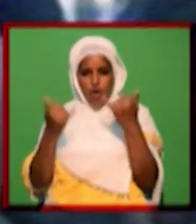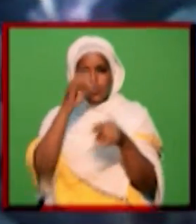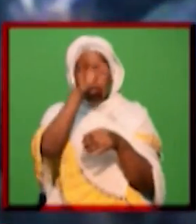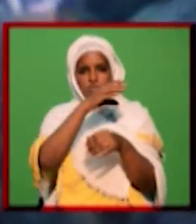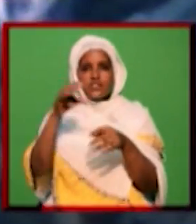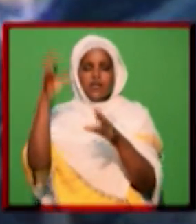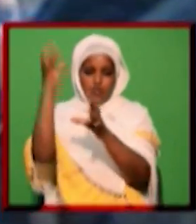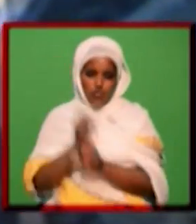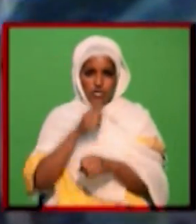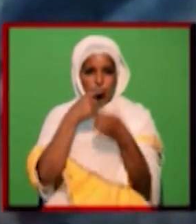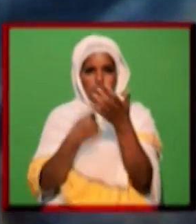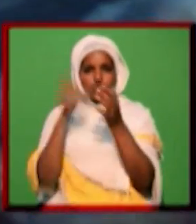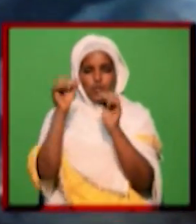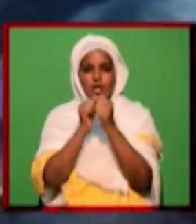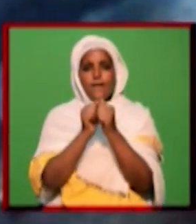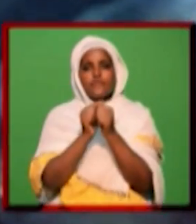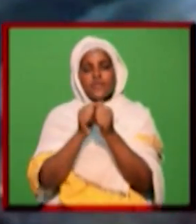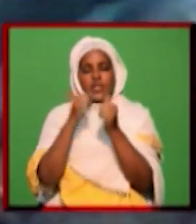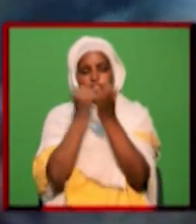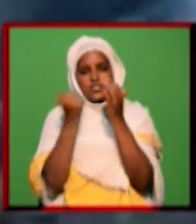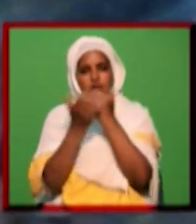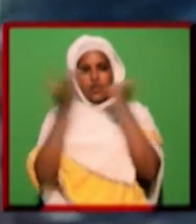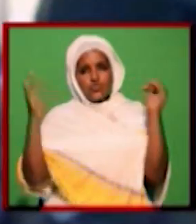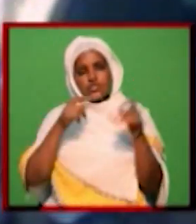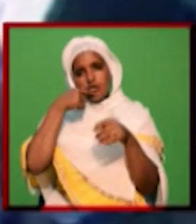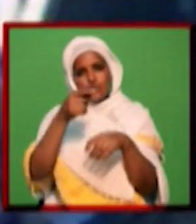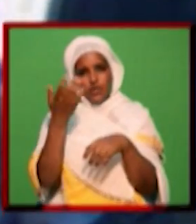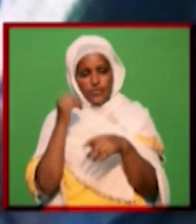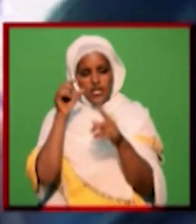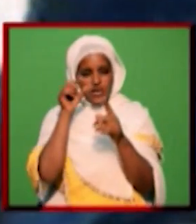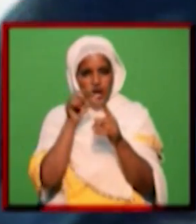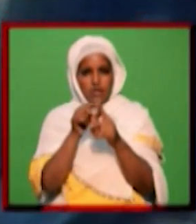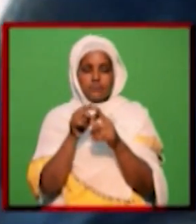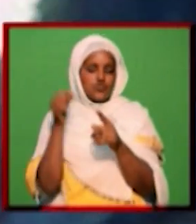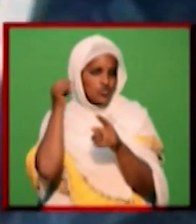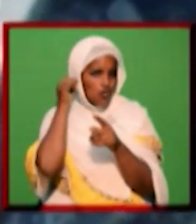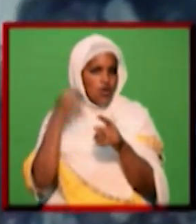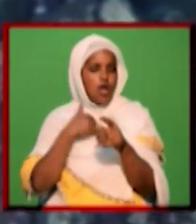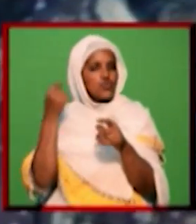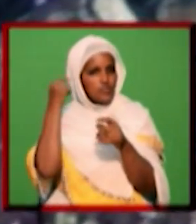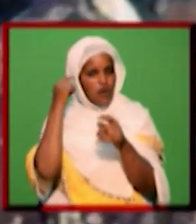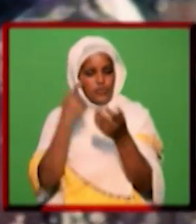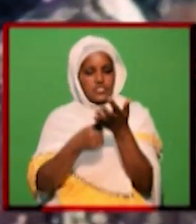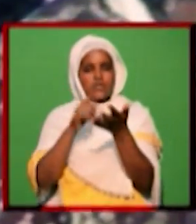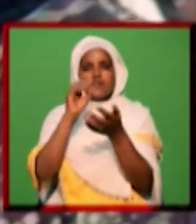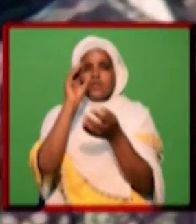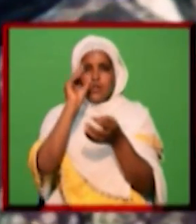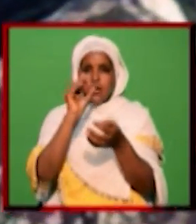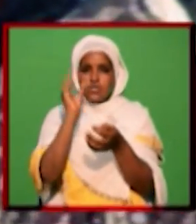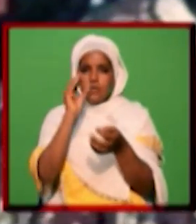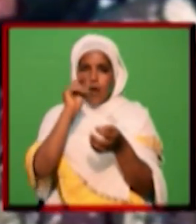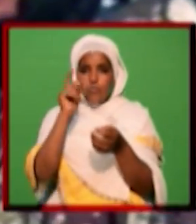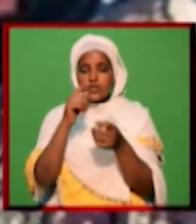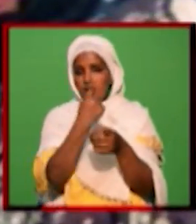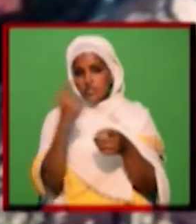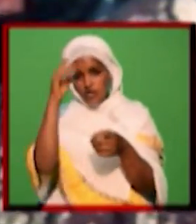አሉ። ከእርሱም ጋር የተሰቀሉት ይለቁት ነበር። ራሱን የሚሰማ ጆሮ ያለው ይስማ። በዚህ በሰሙነ